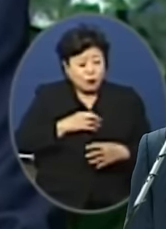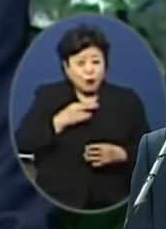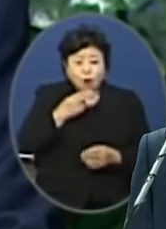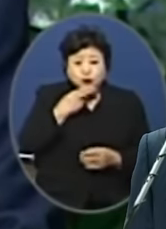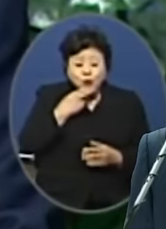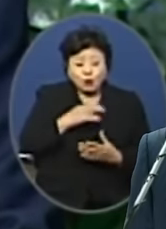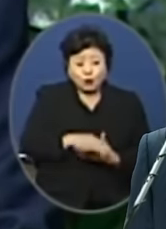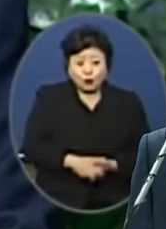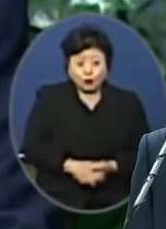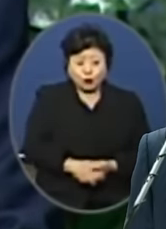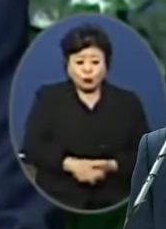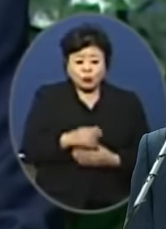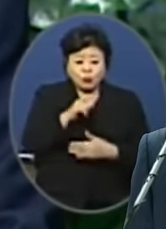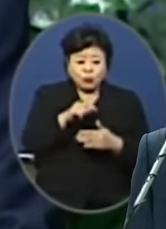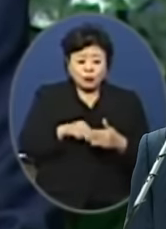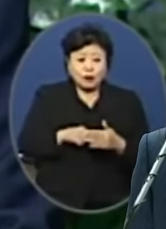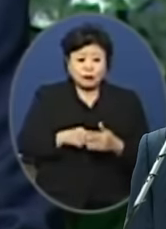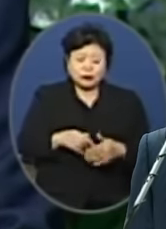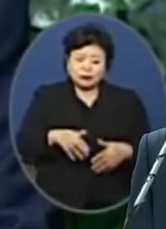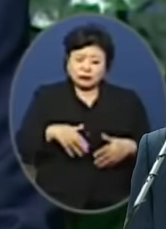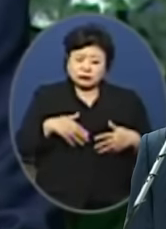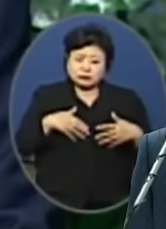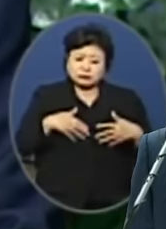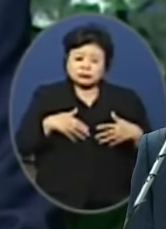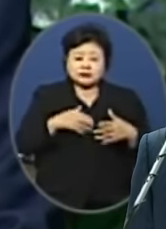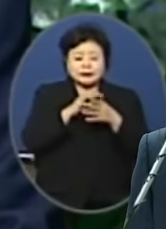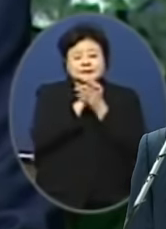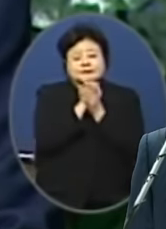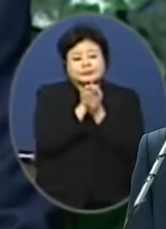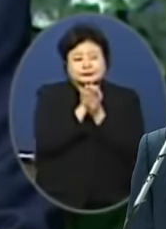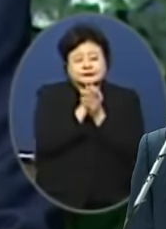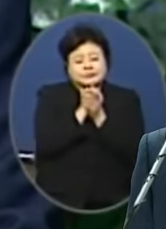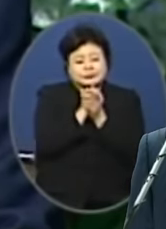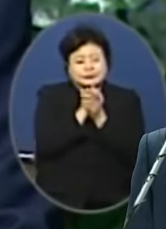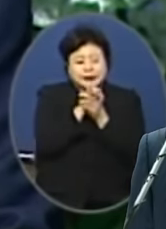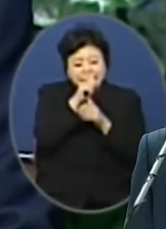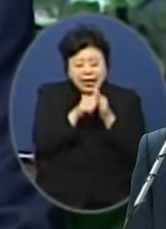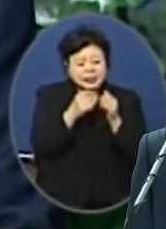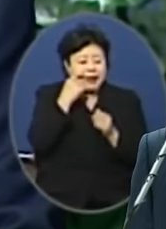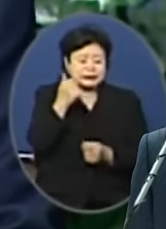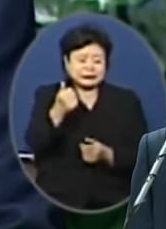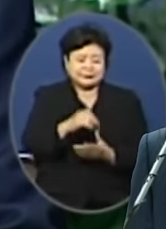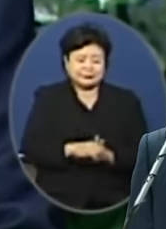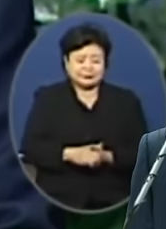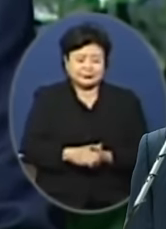나지 않아요. 마음이 얼마나 훈훈한지. 그래서 기도를 했어요. 하나님 아버지,